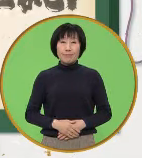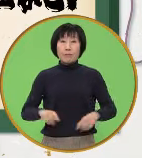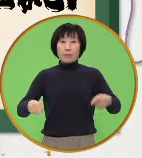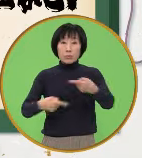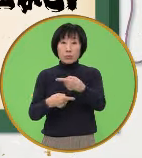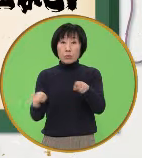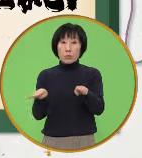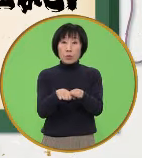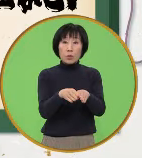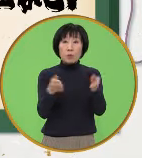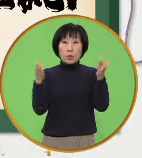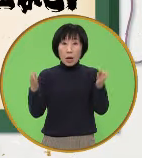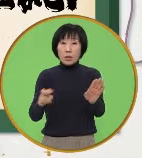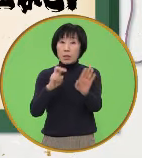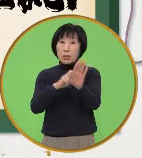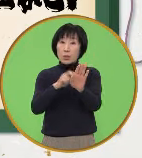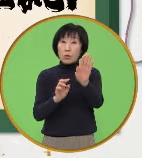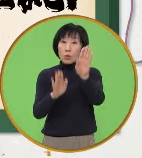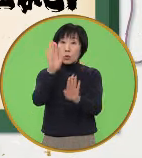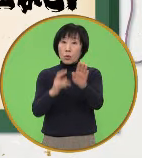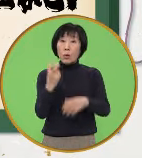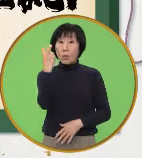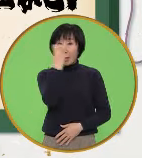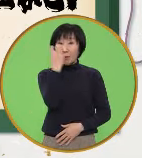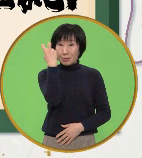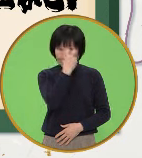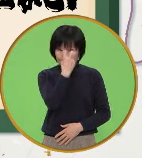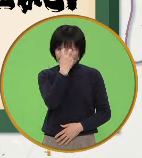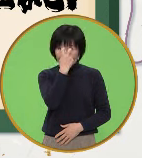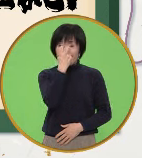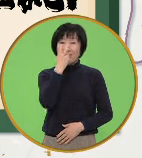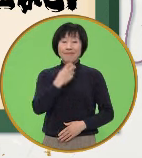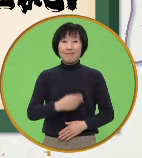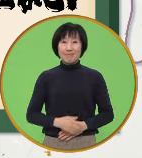年末年始の救急診療体制を確認の巻。